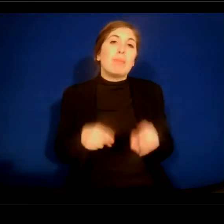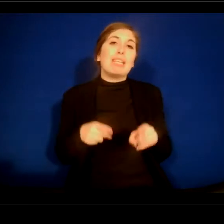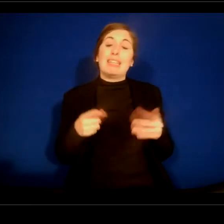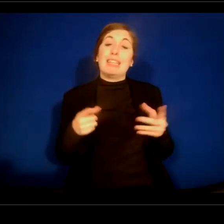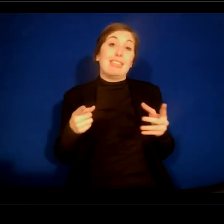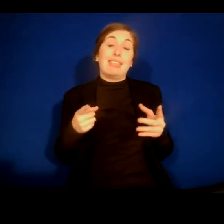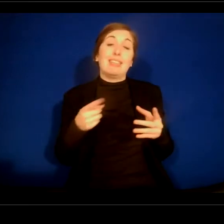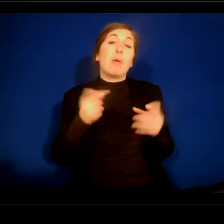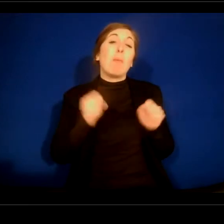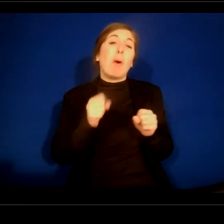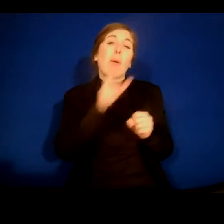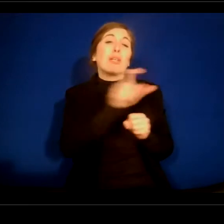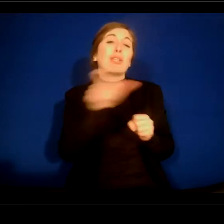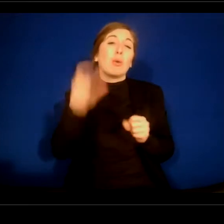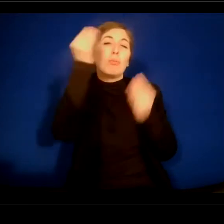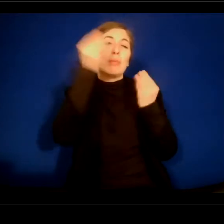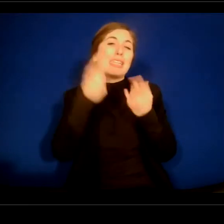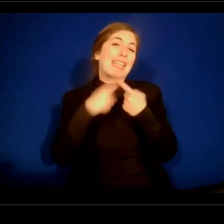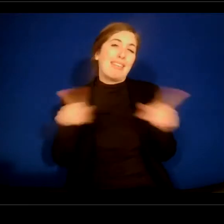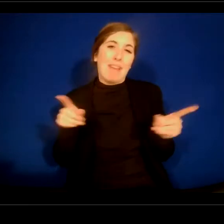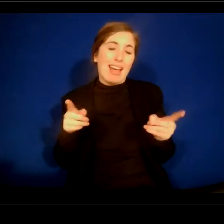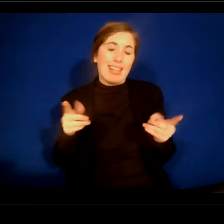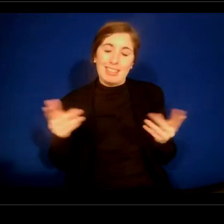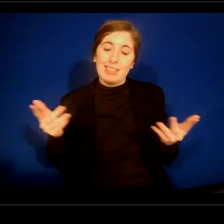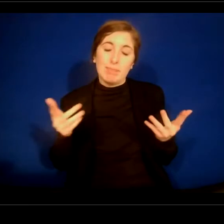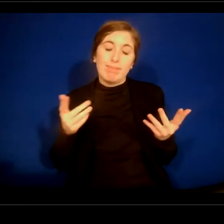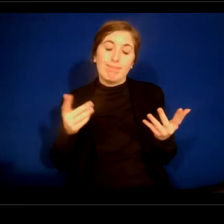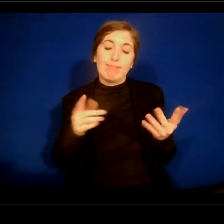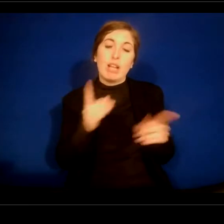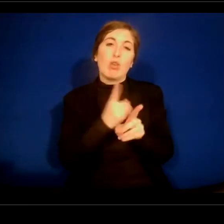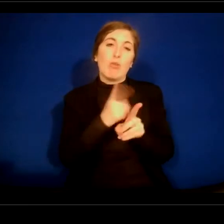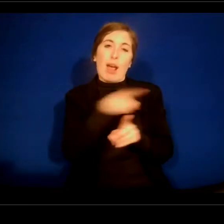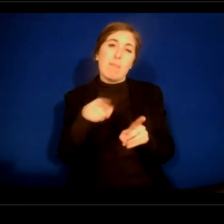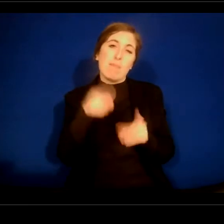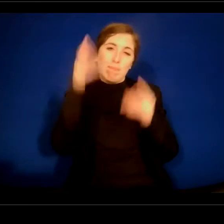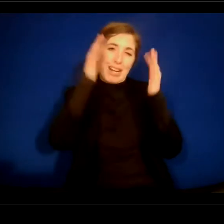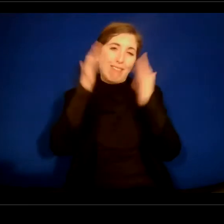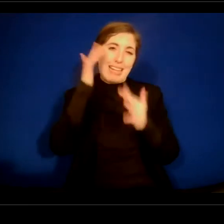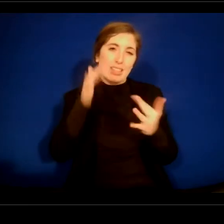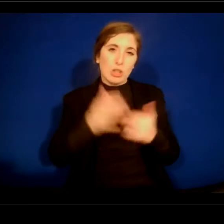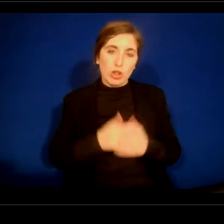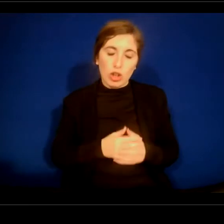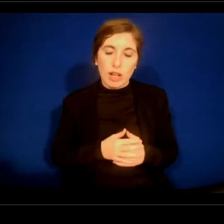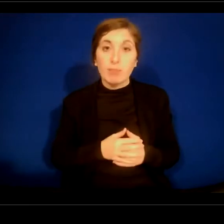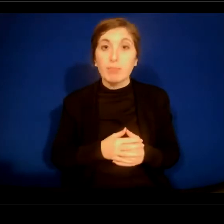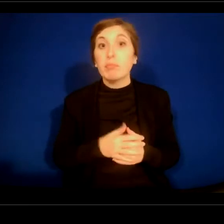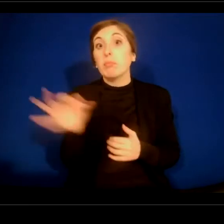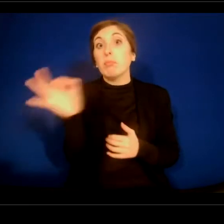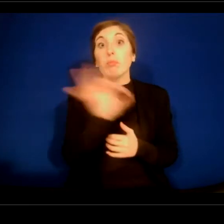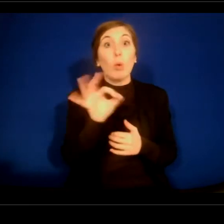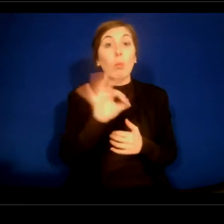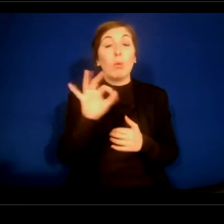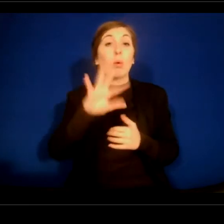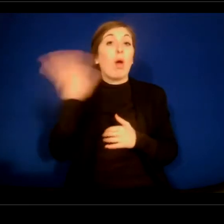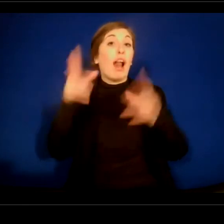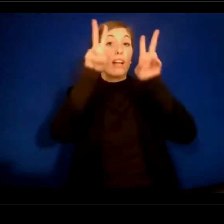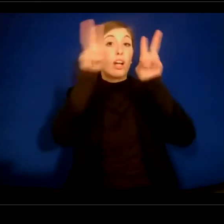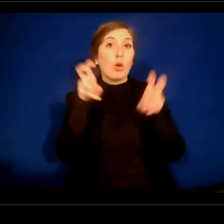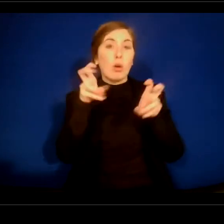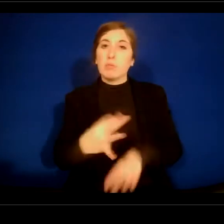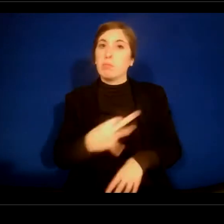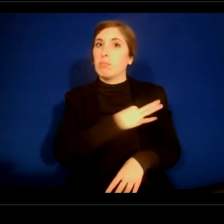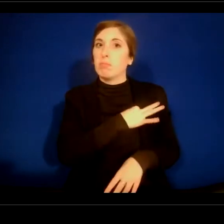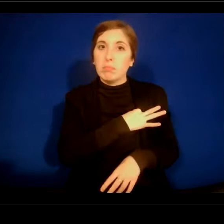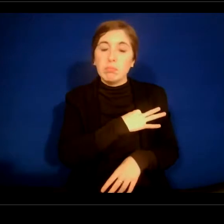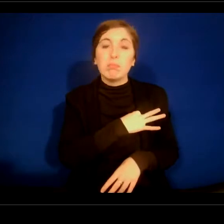dividono e ci sarebbe da riflettere, così come altri temi sicuramente ci colpiscono, sono